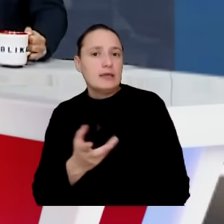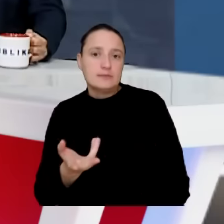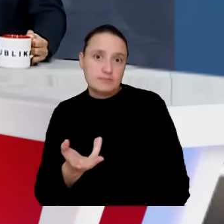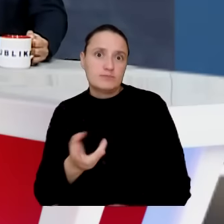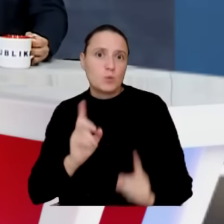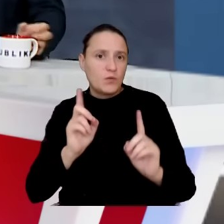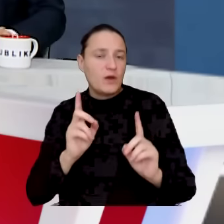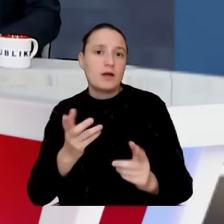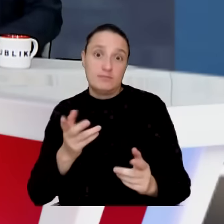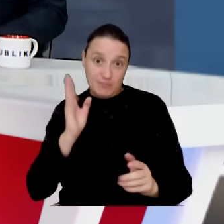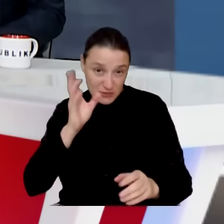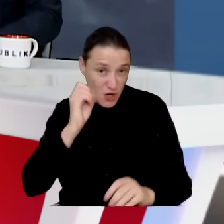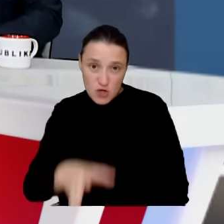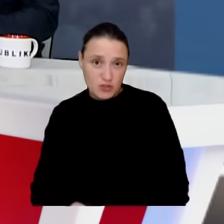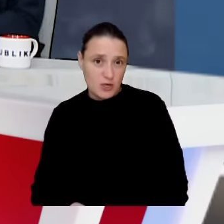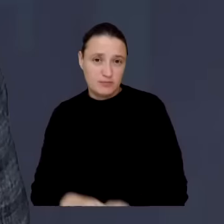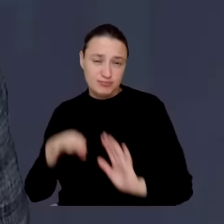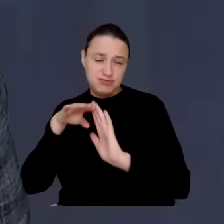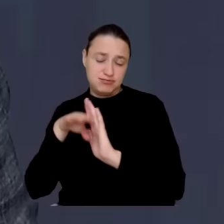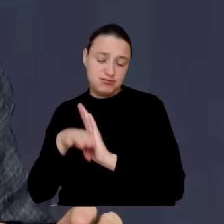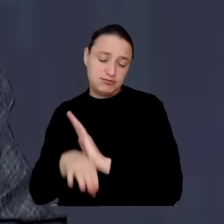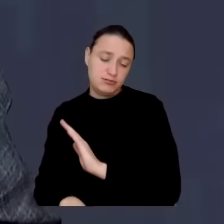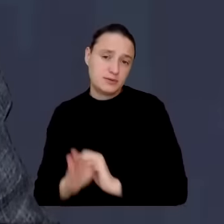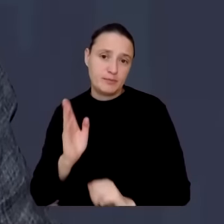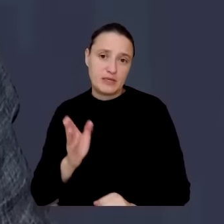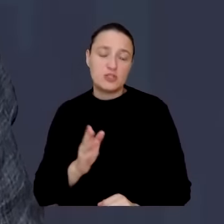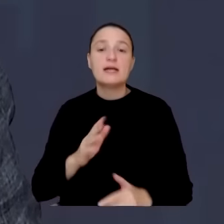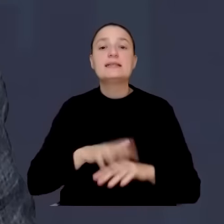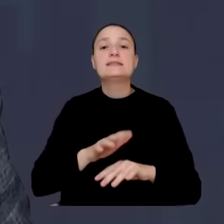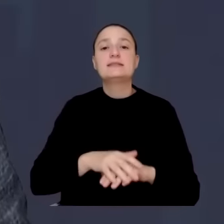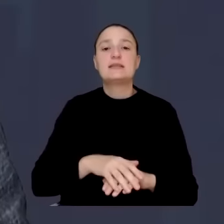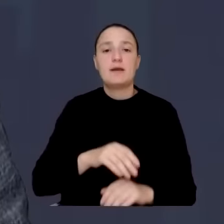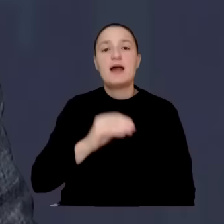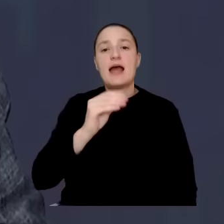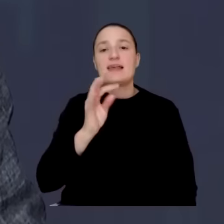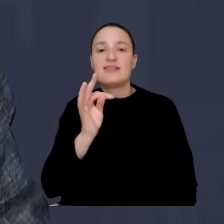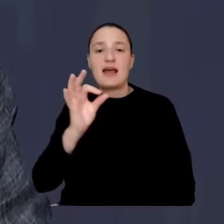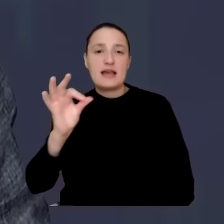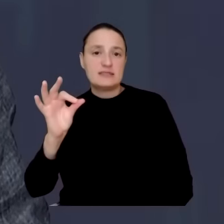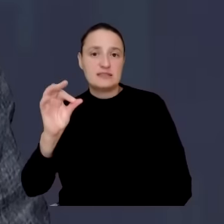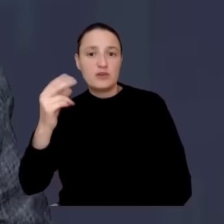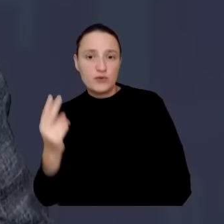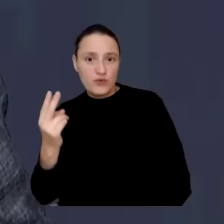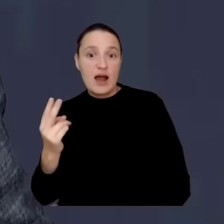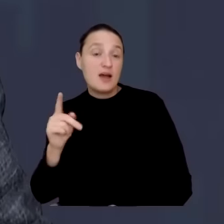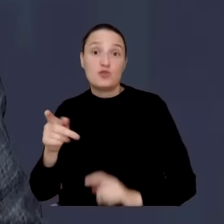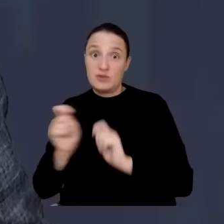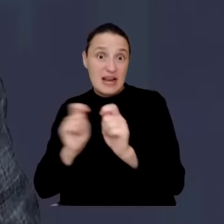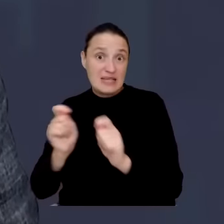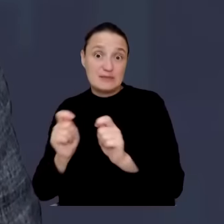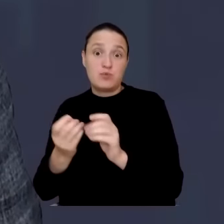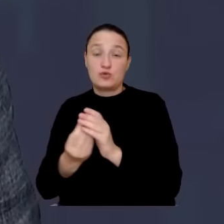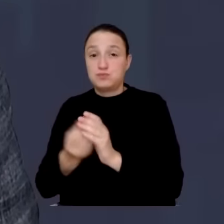że będzie niestety jeszcze gorzej bo ten system ETS2 który zaraz zostanie wprowadzony to jest przecież na transport na